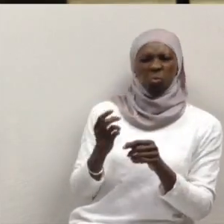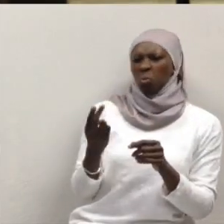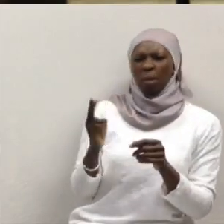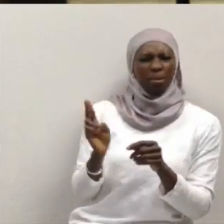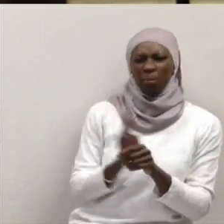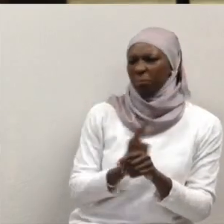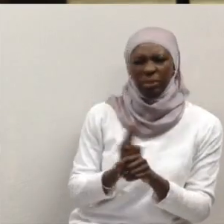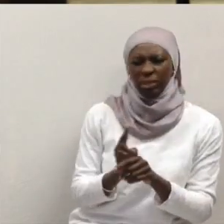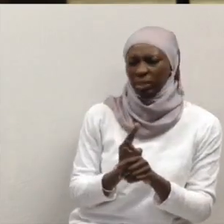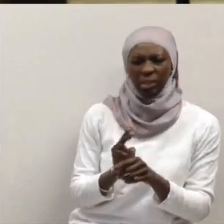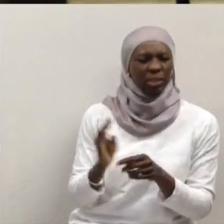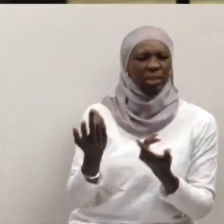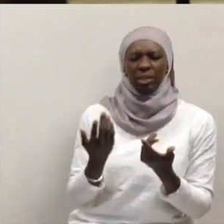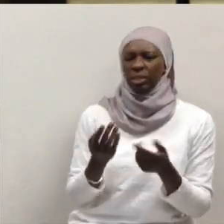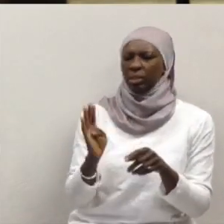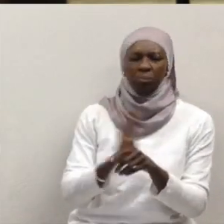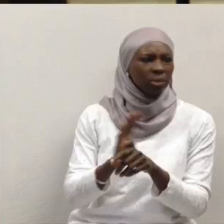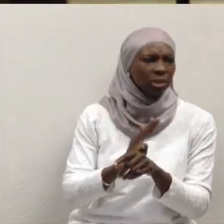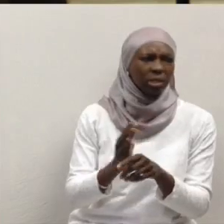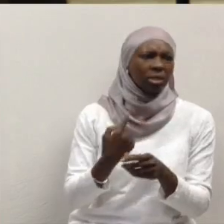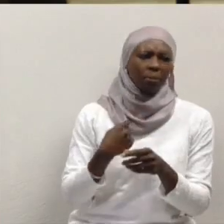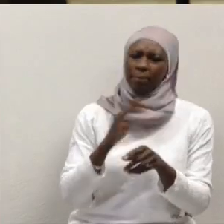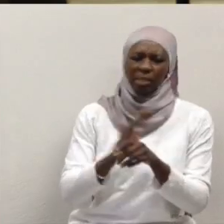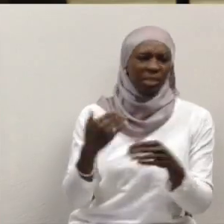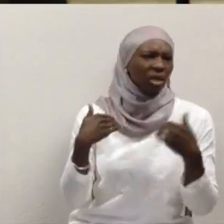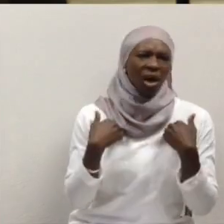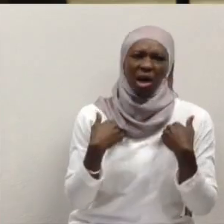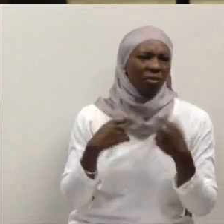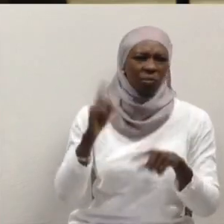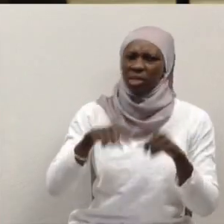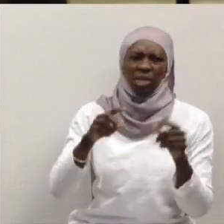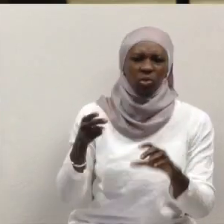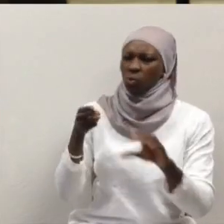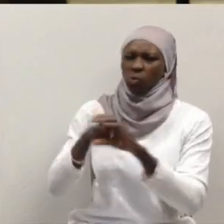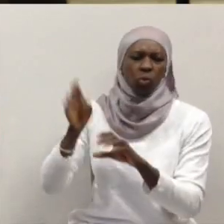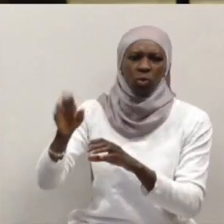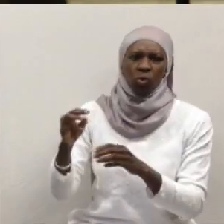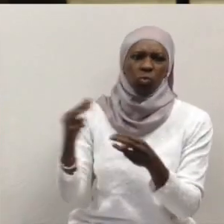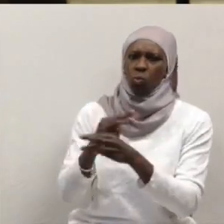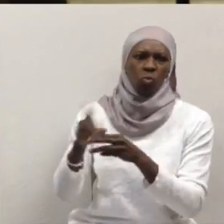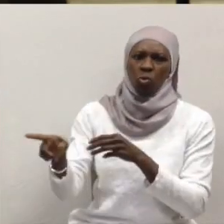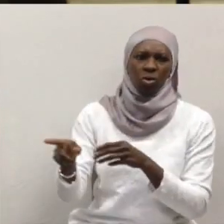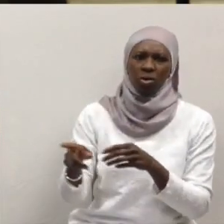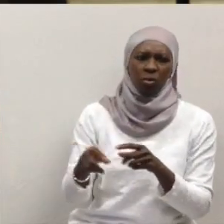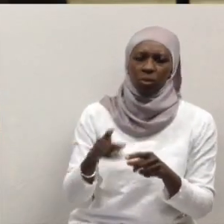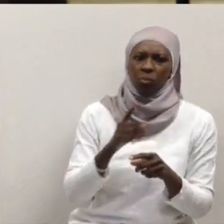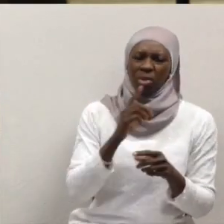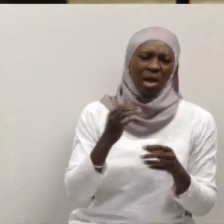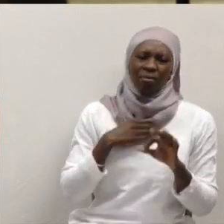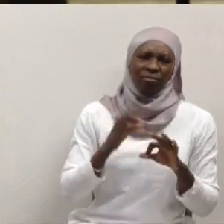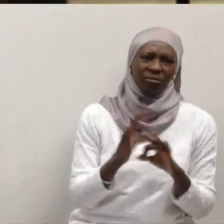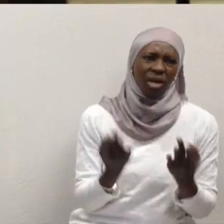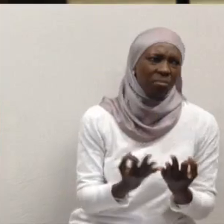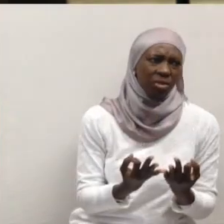have business. شغلتنا أموالنا وأهلونا, which means we are unable to join you, O